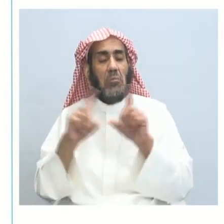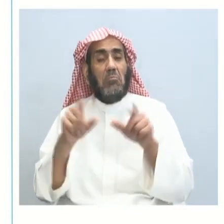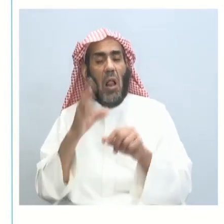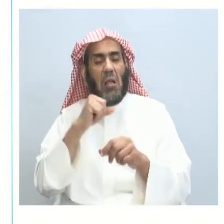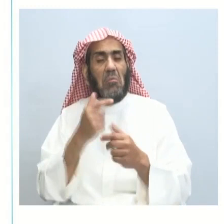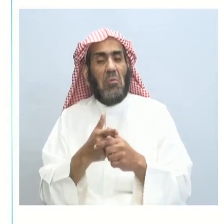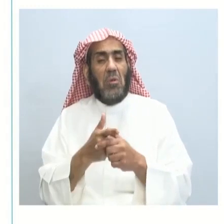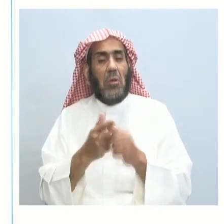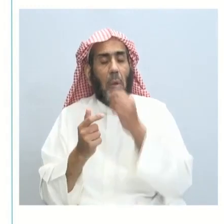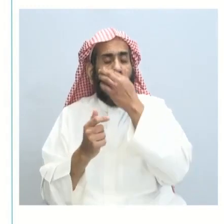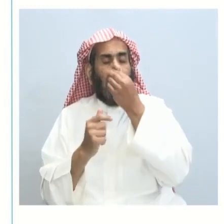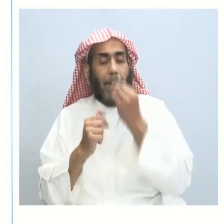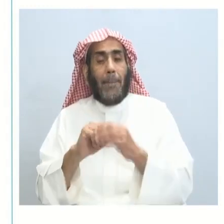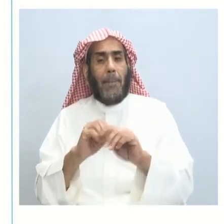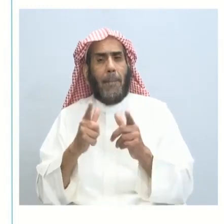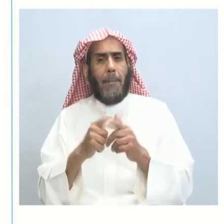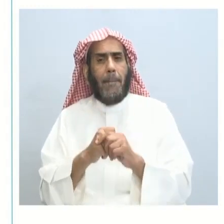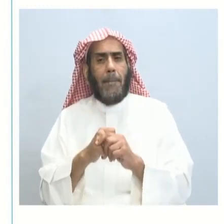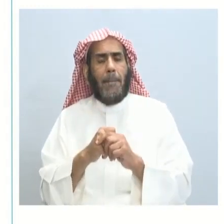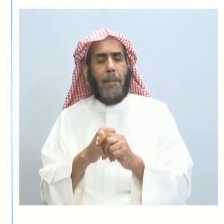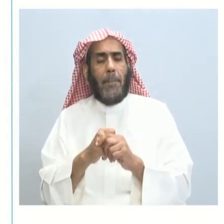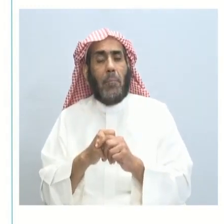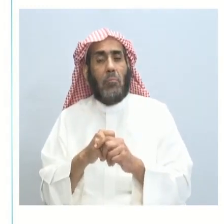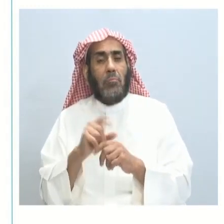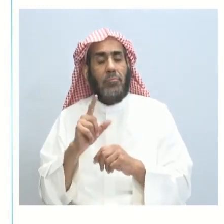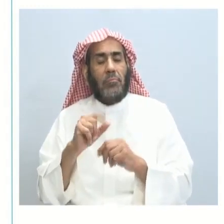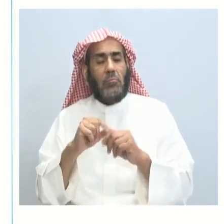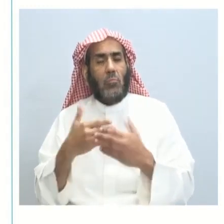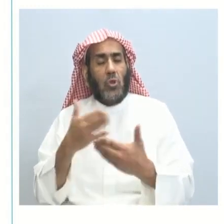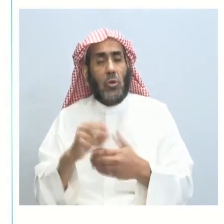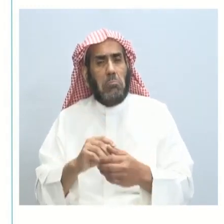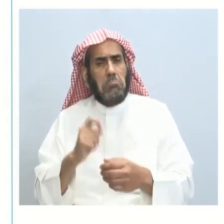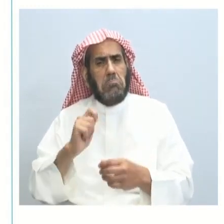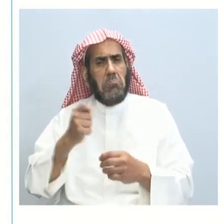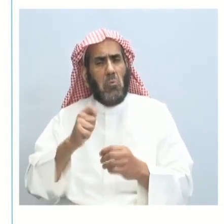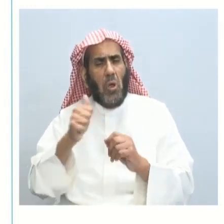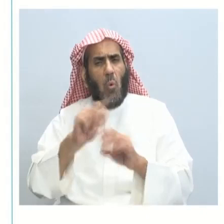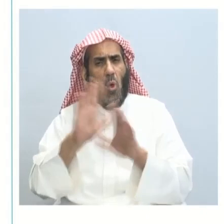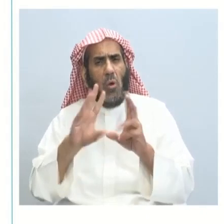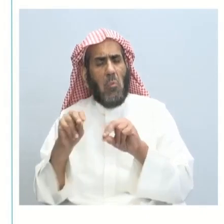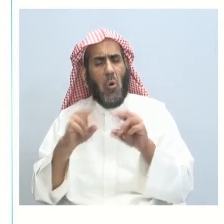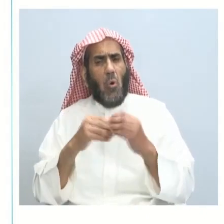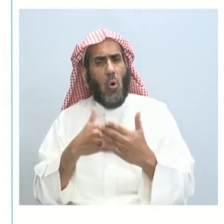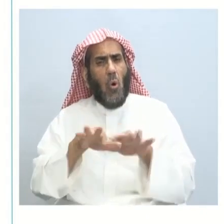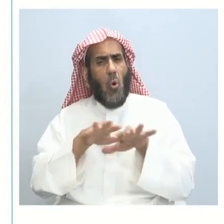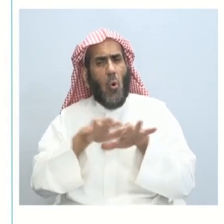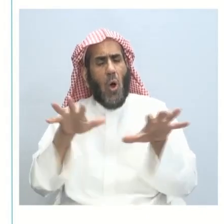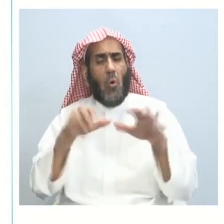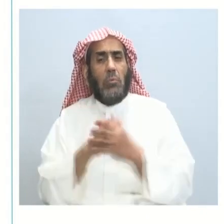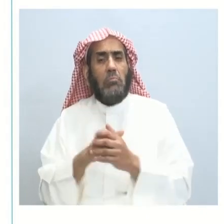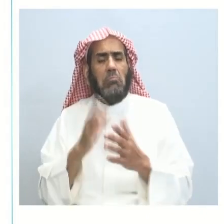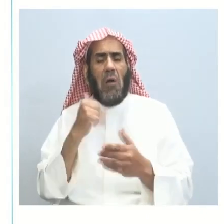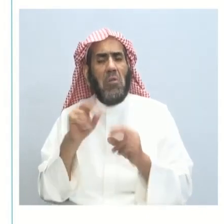ليس بذلك مثلا او ليس بالجوده المطلوبه او ليس كما هو مسوق له او مروج